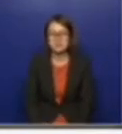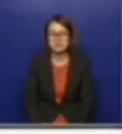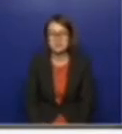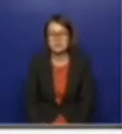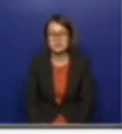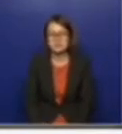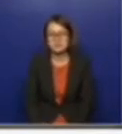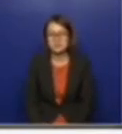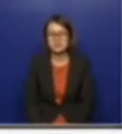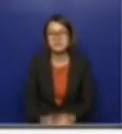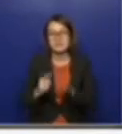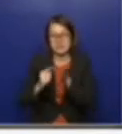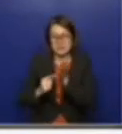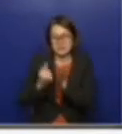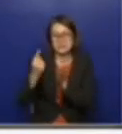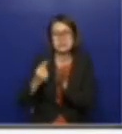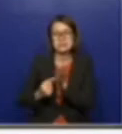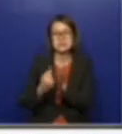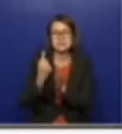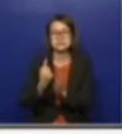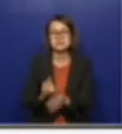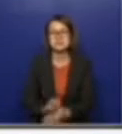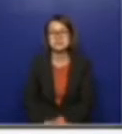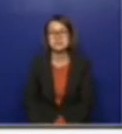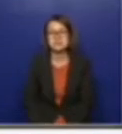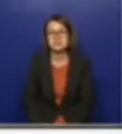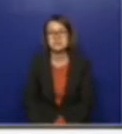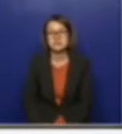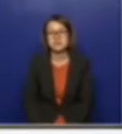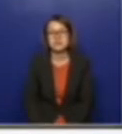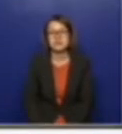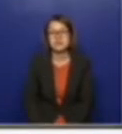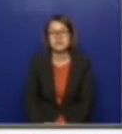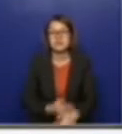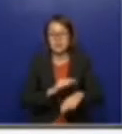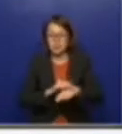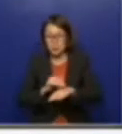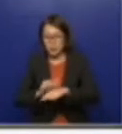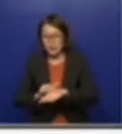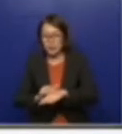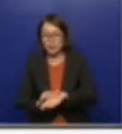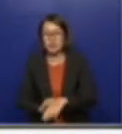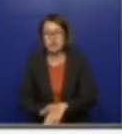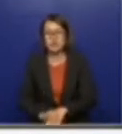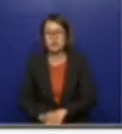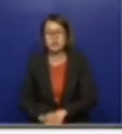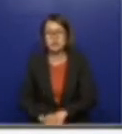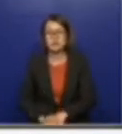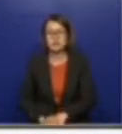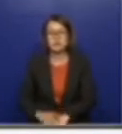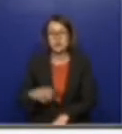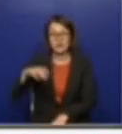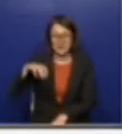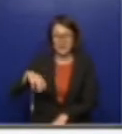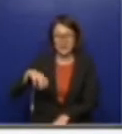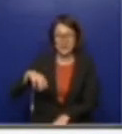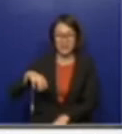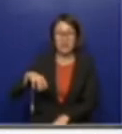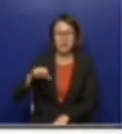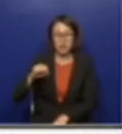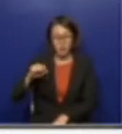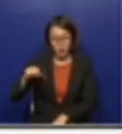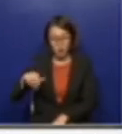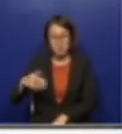การเชิญชวนตรงนี้เขียนไม่ดีขอบเขตกว้างขวางขึ้นนะครับเชิญชวนโดยสมาชิกสภาผู้แทนสำนักงานเลขาสภาผู้แทนแล้วหรือตัวเขาเ